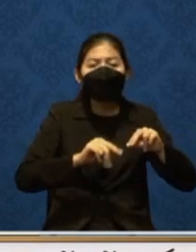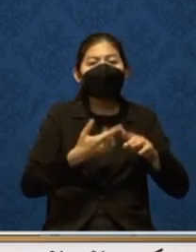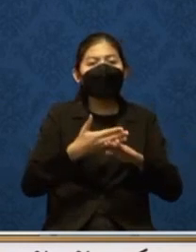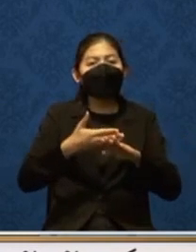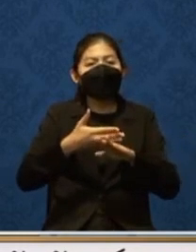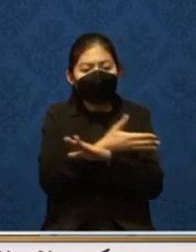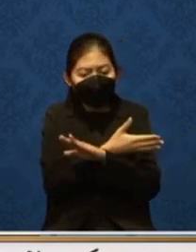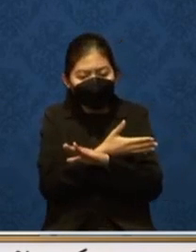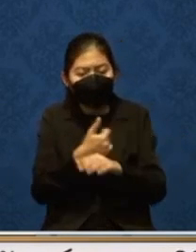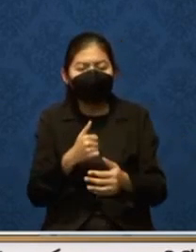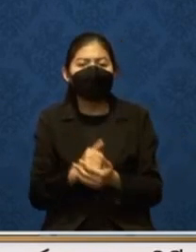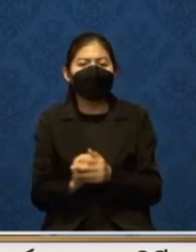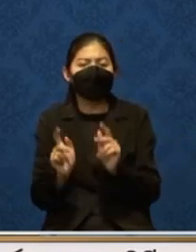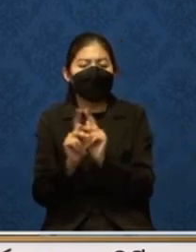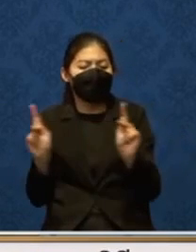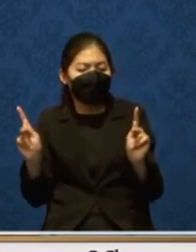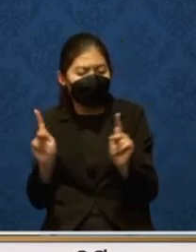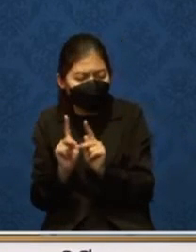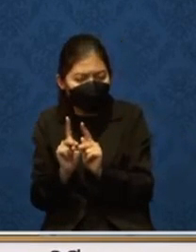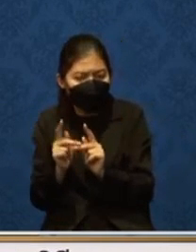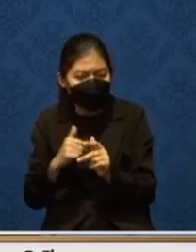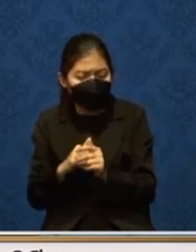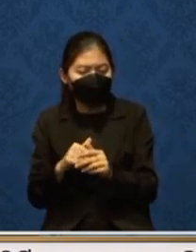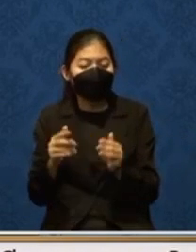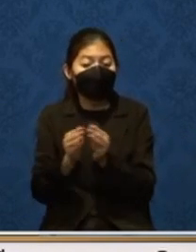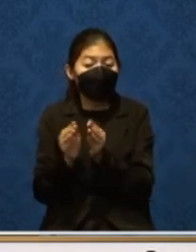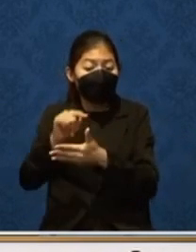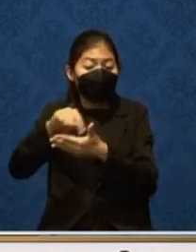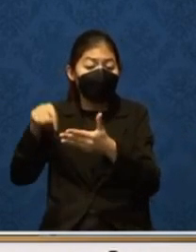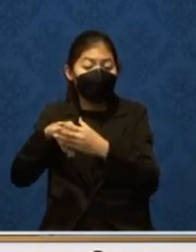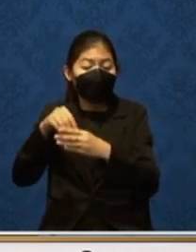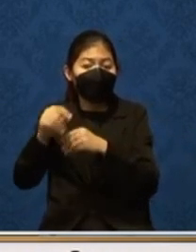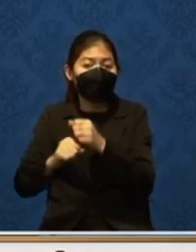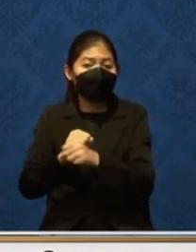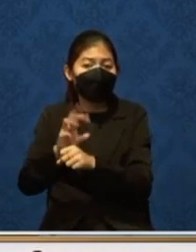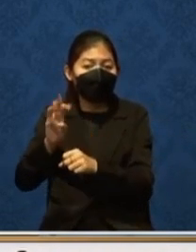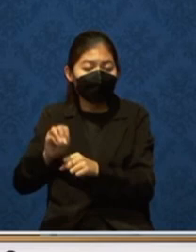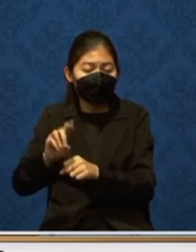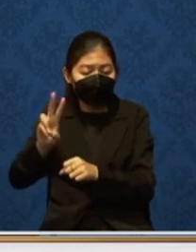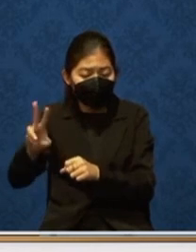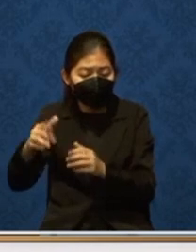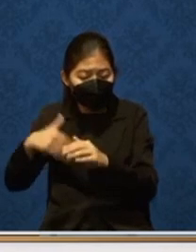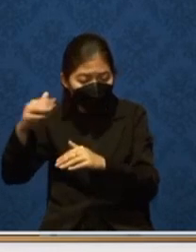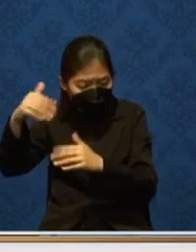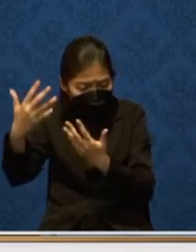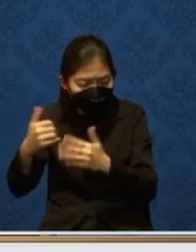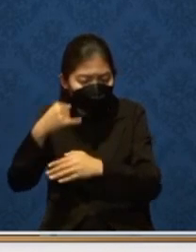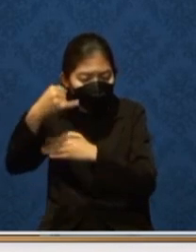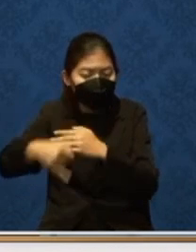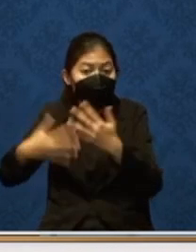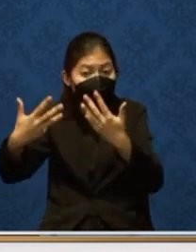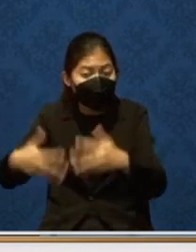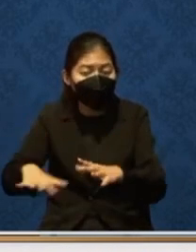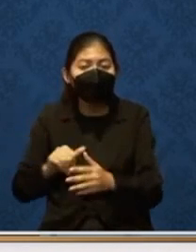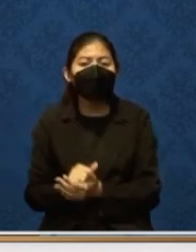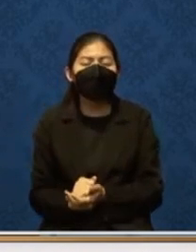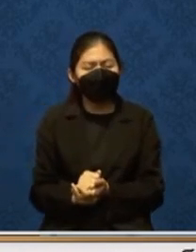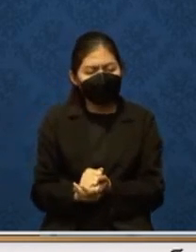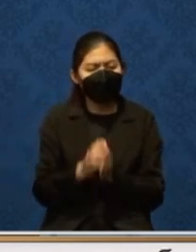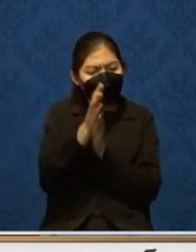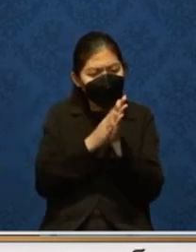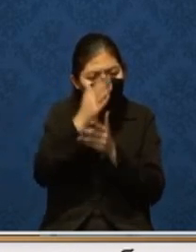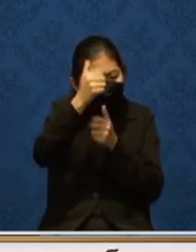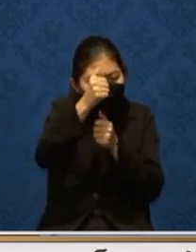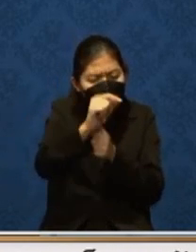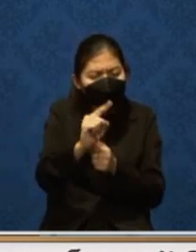ดรธโม